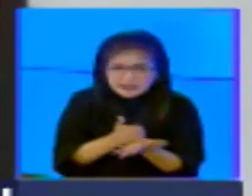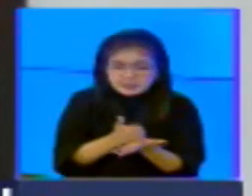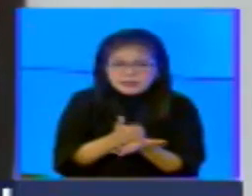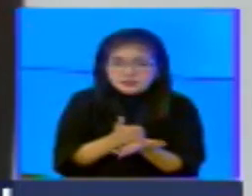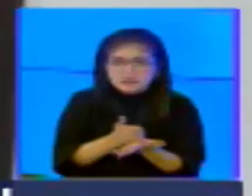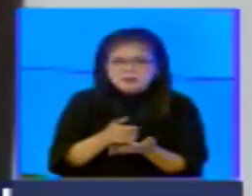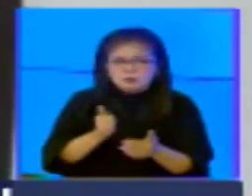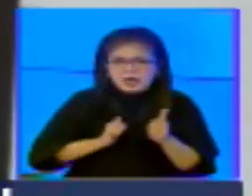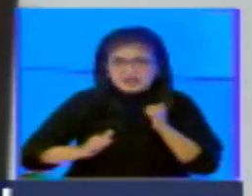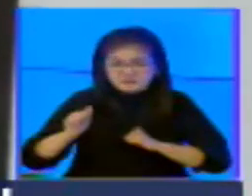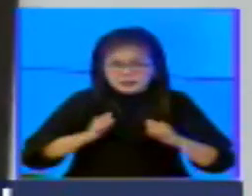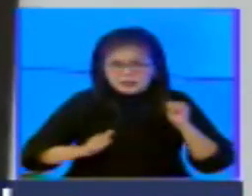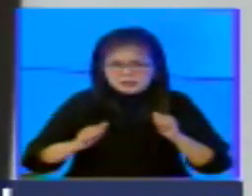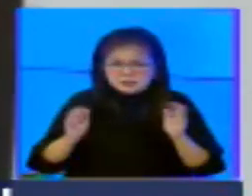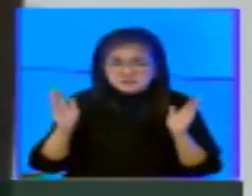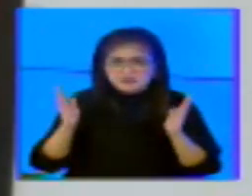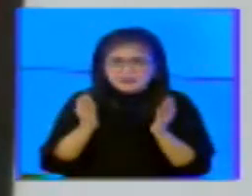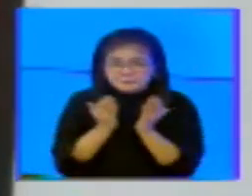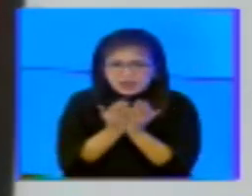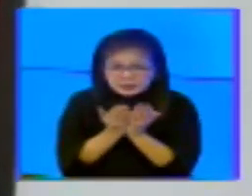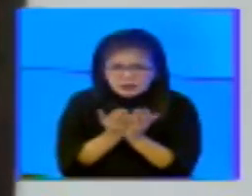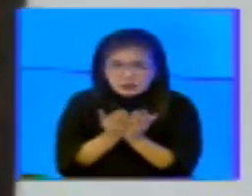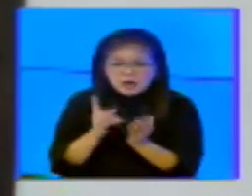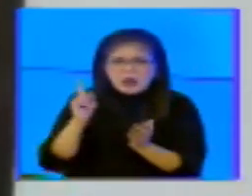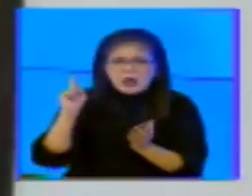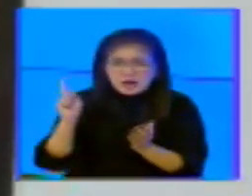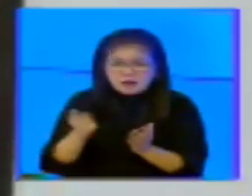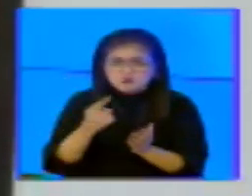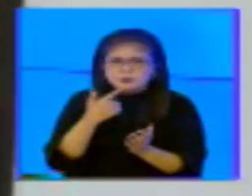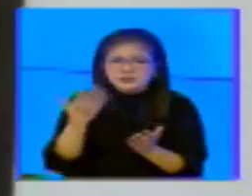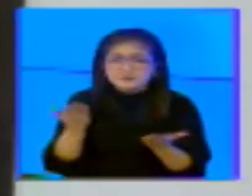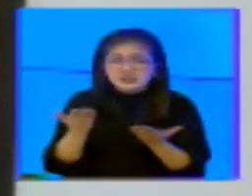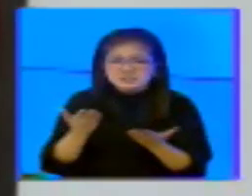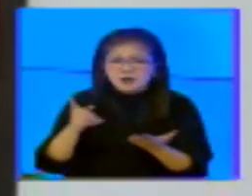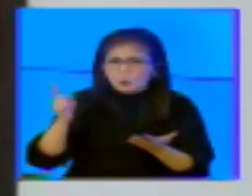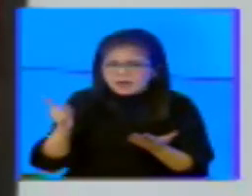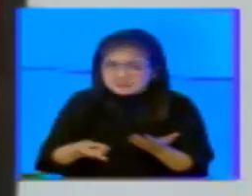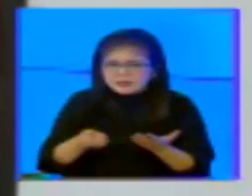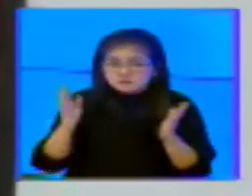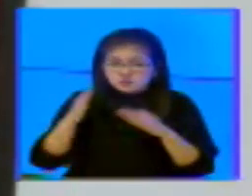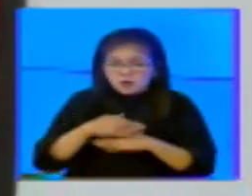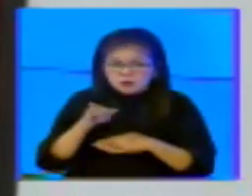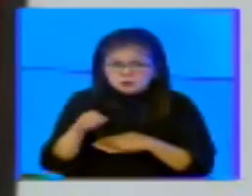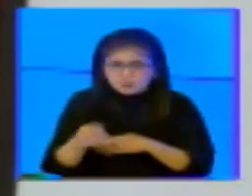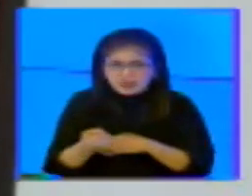aktivitas ibadah yang asalnya wajib yaitu sholat Jumat boleh ditinggalkan. Karena